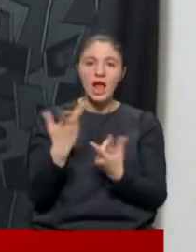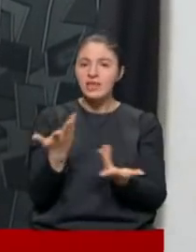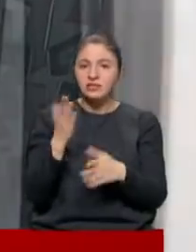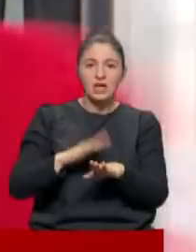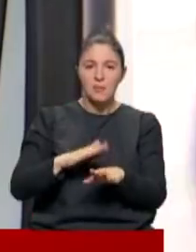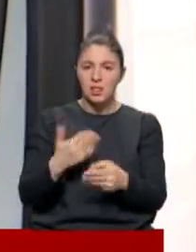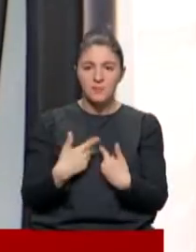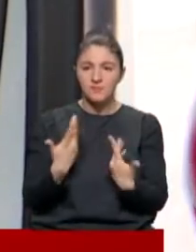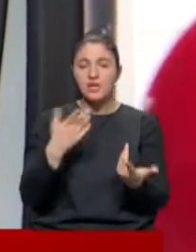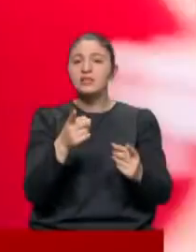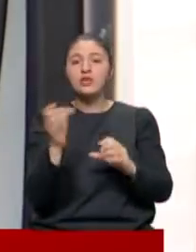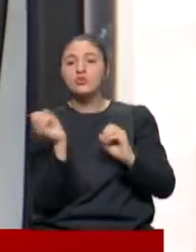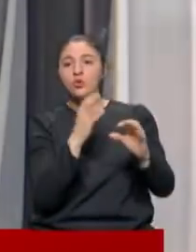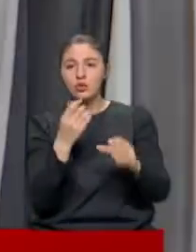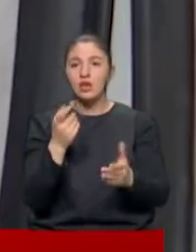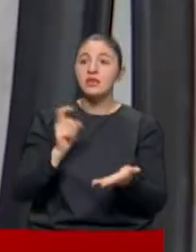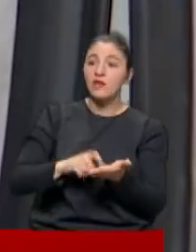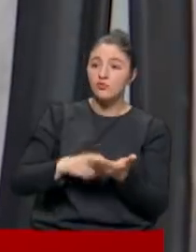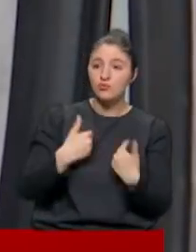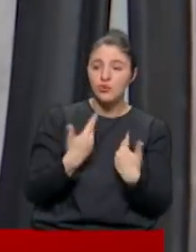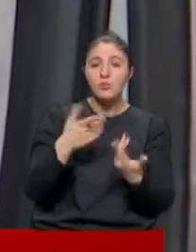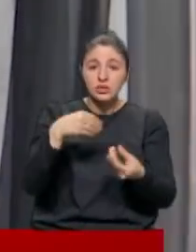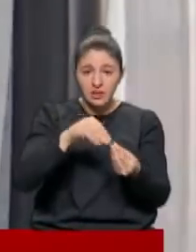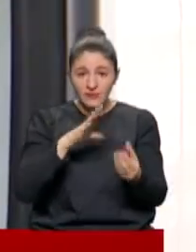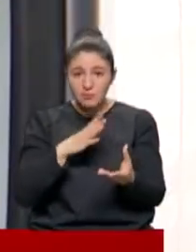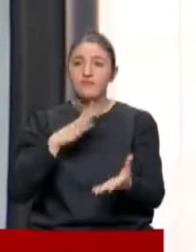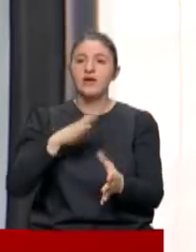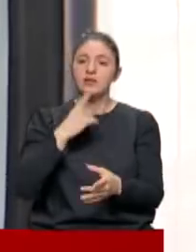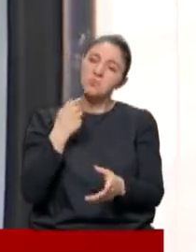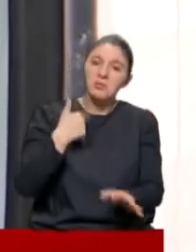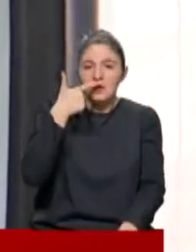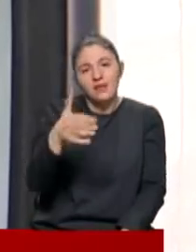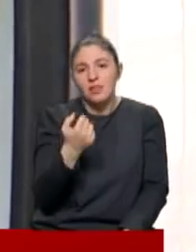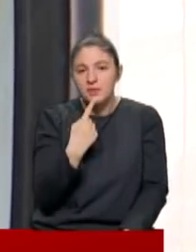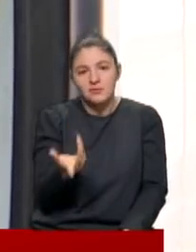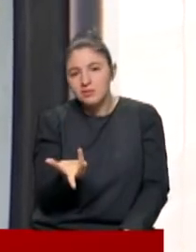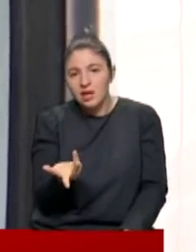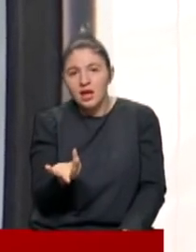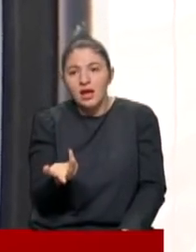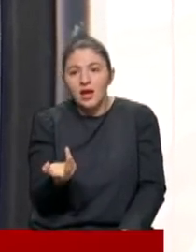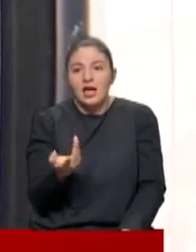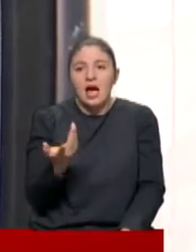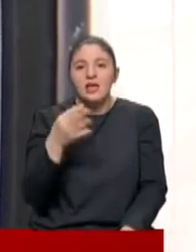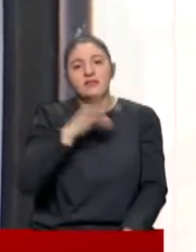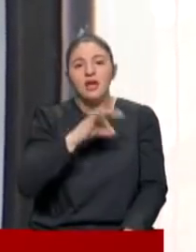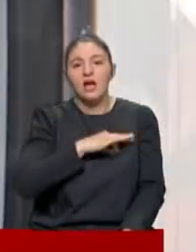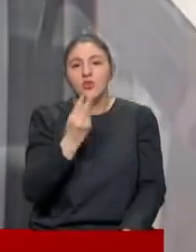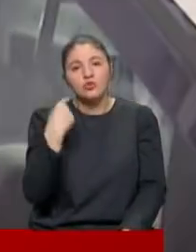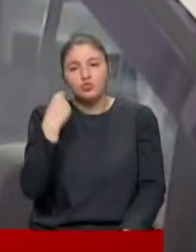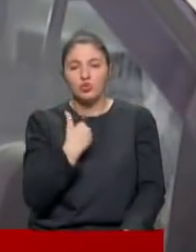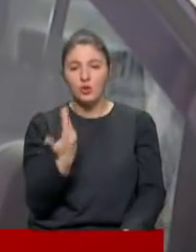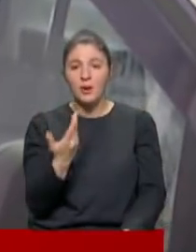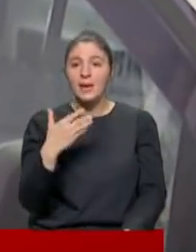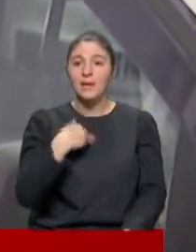nasıl yapalım? Ne taşıyorsunuz siz? Tavuk. Bugün zam var mı? Var dedi. Dedim bari alayım. Yani kar kardır diye düşünüyorum.